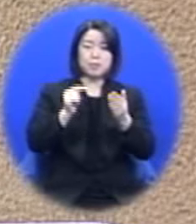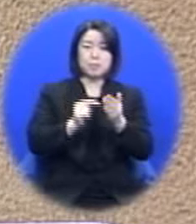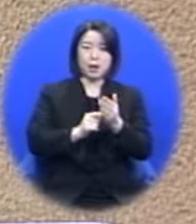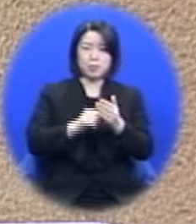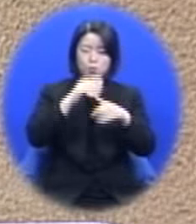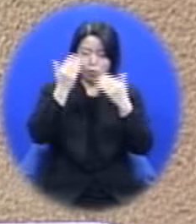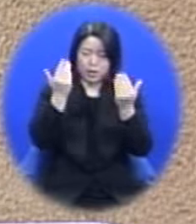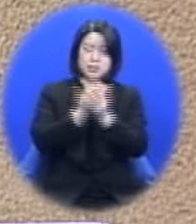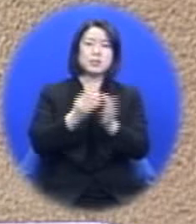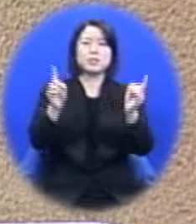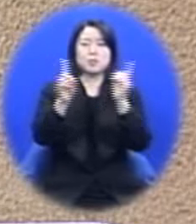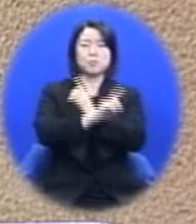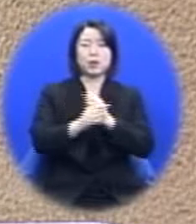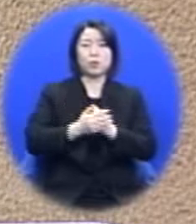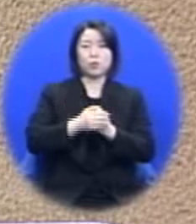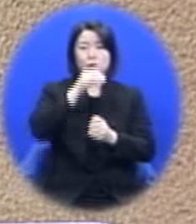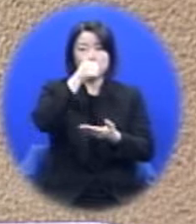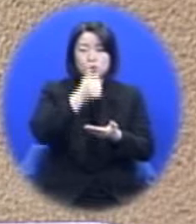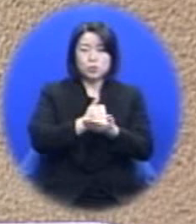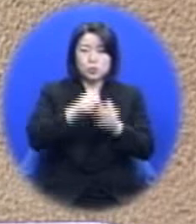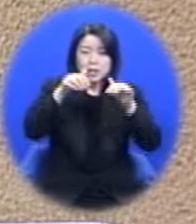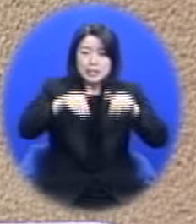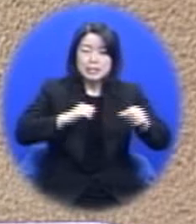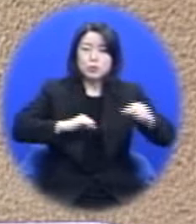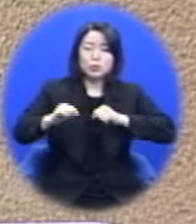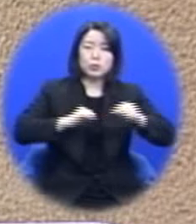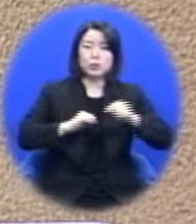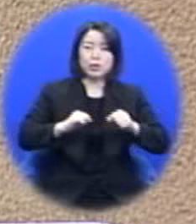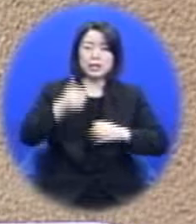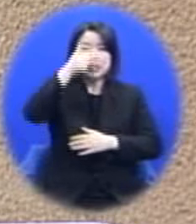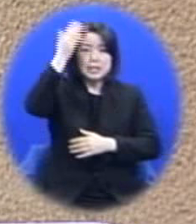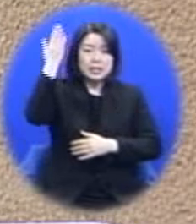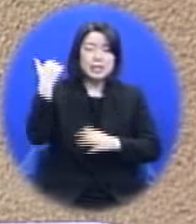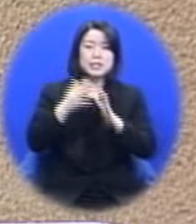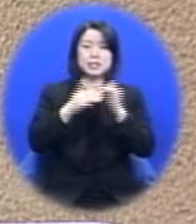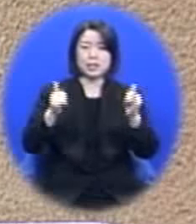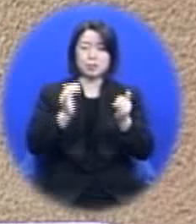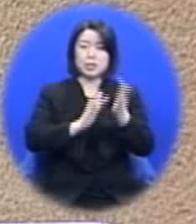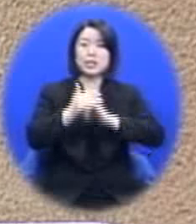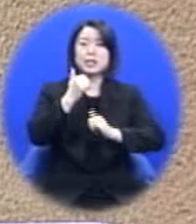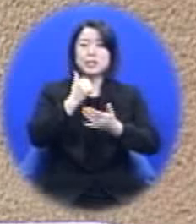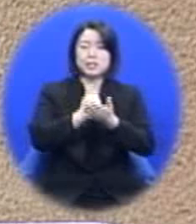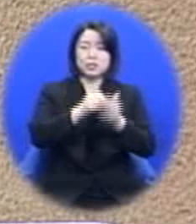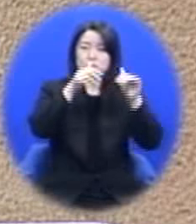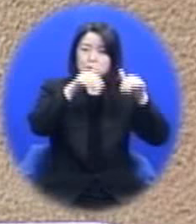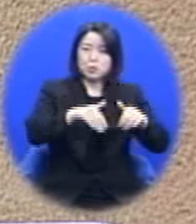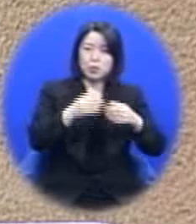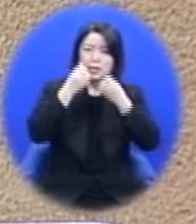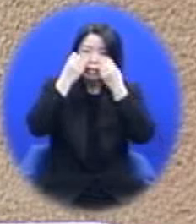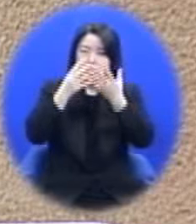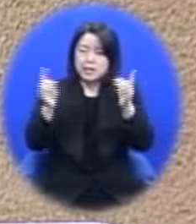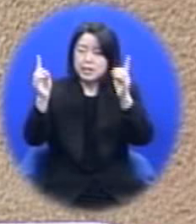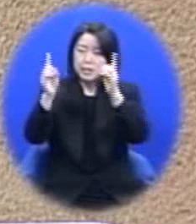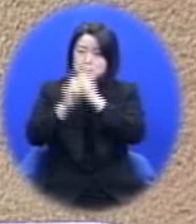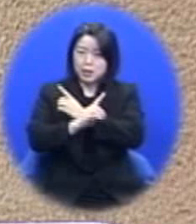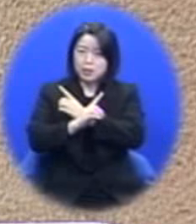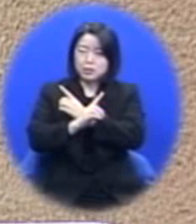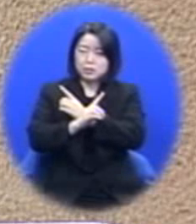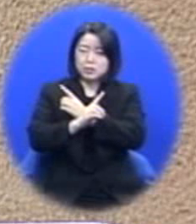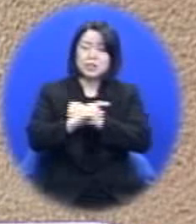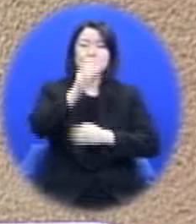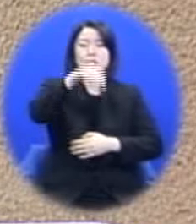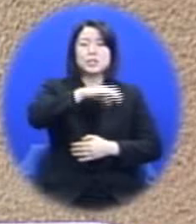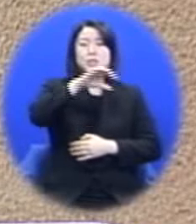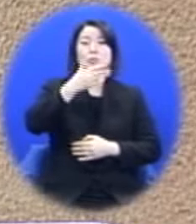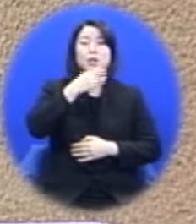거예요. 죄의 종으로 다든 옛사람이 예수님의 종인 새 사람으로 바뀌는 것이 바로 십자가